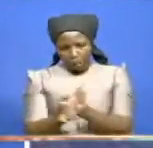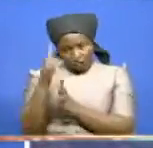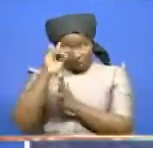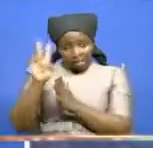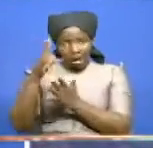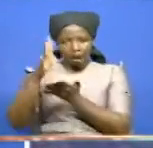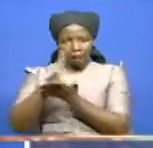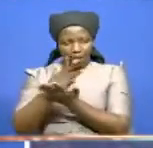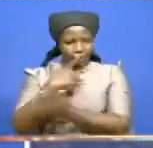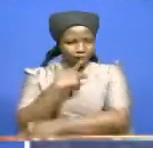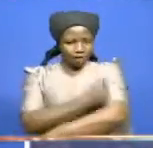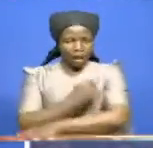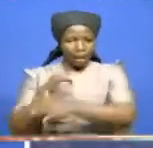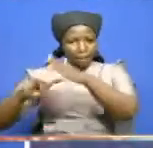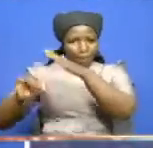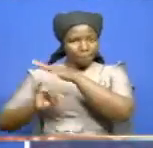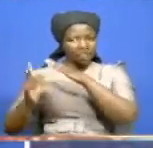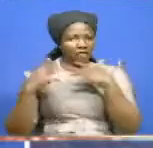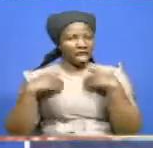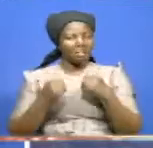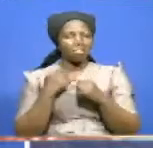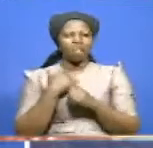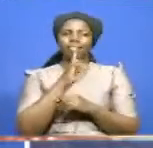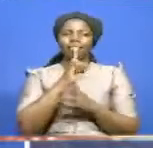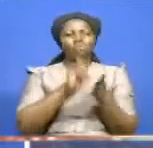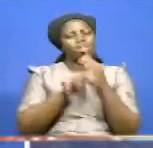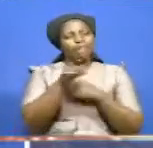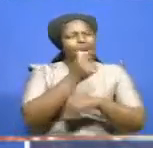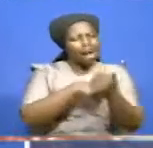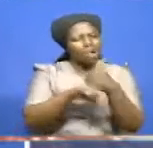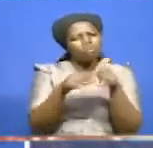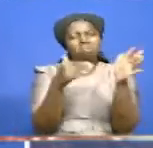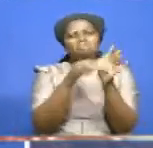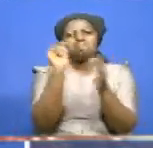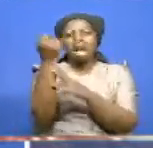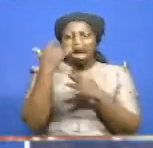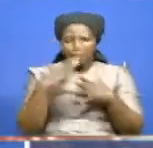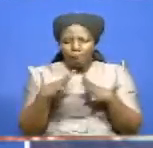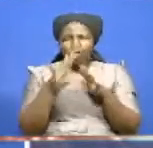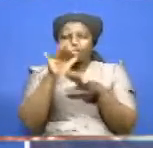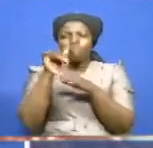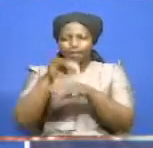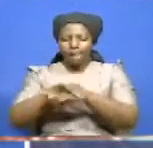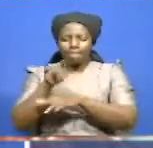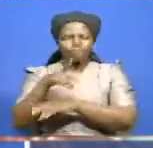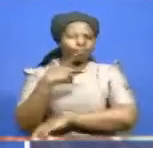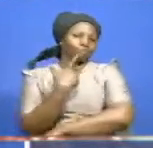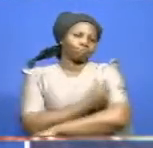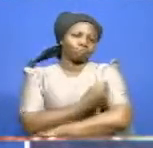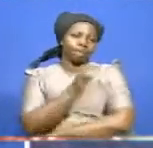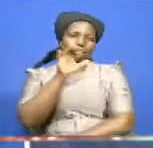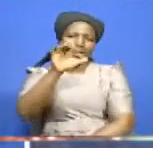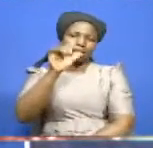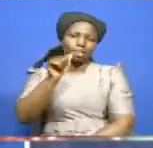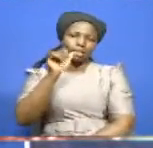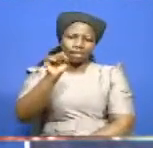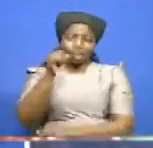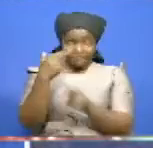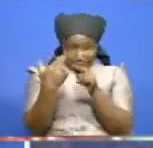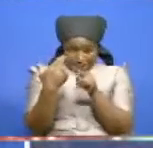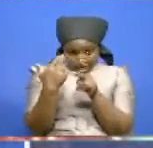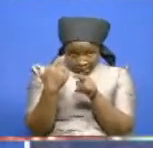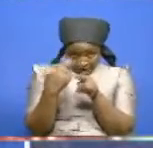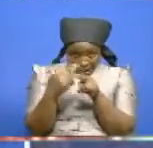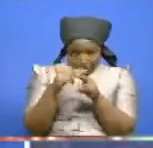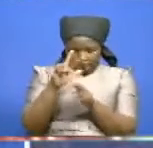Afya imesema kuwa hatua kama hizo zinawanyima wakenya fursa ya kupata chanjo hiyo. Katibu mkuu mwandamizi katika Wizara ya Afya